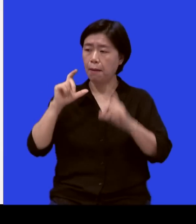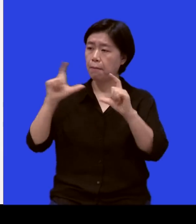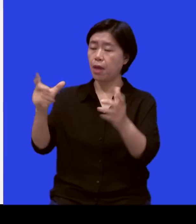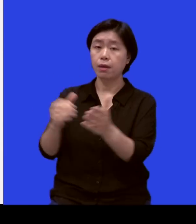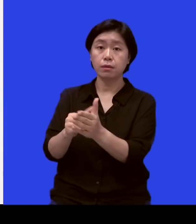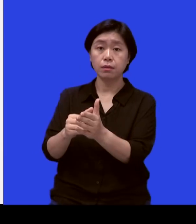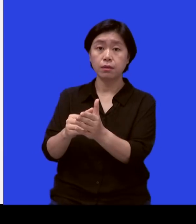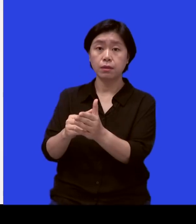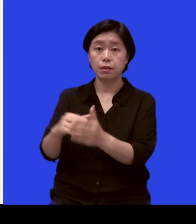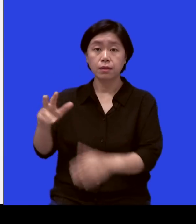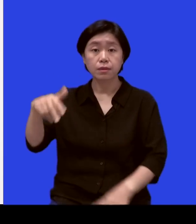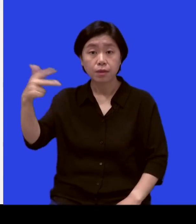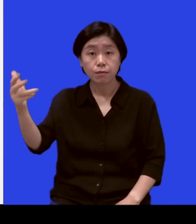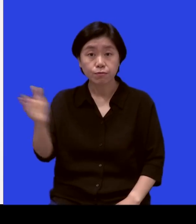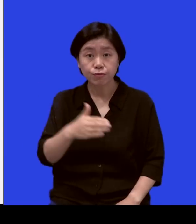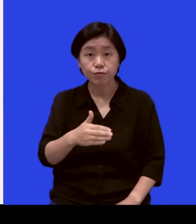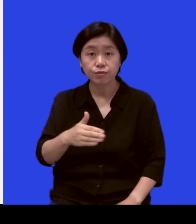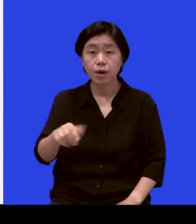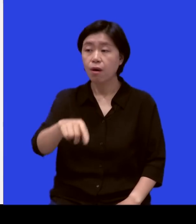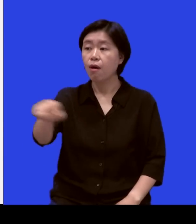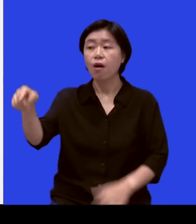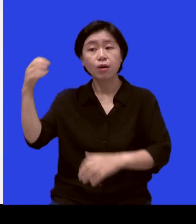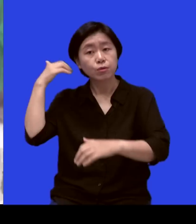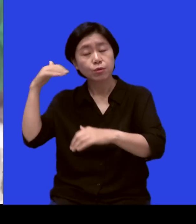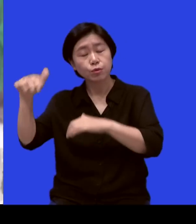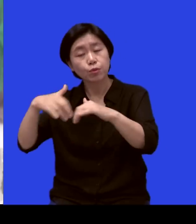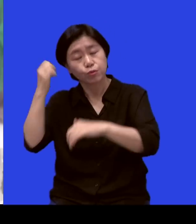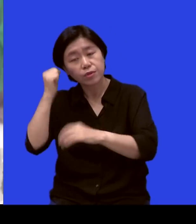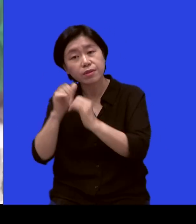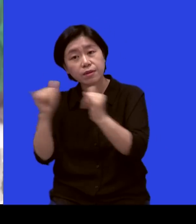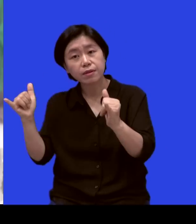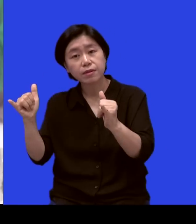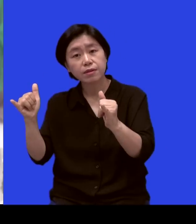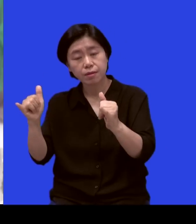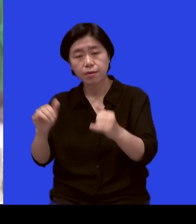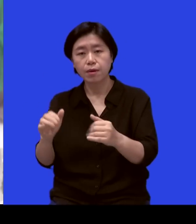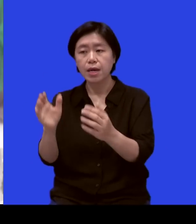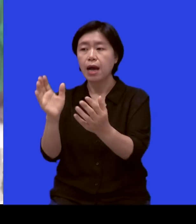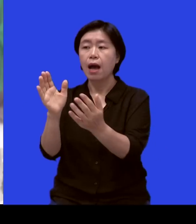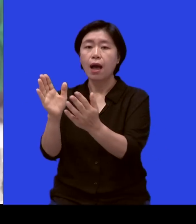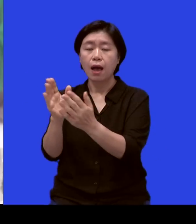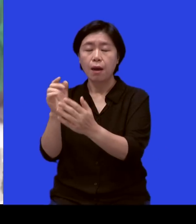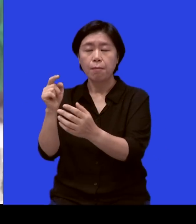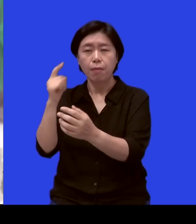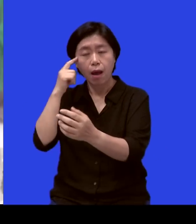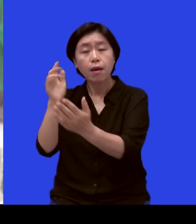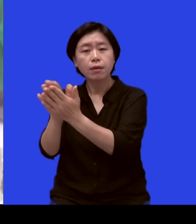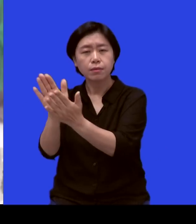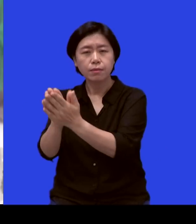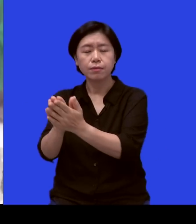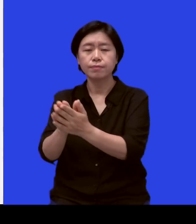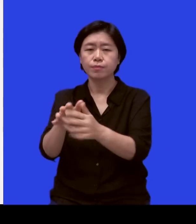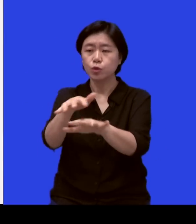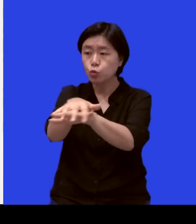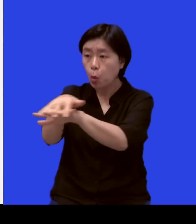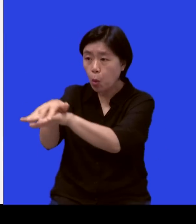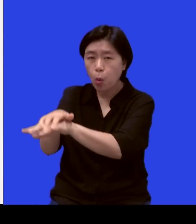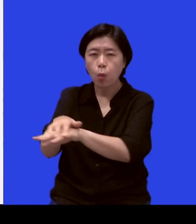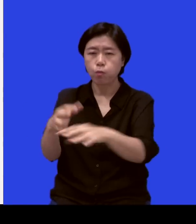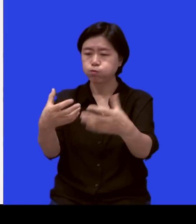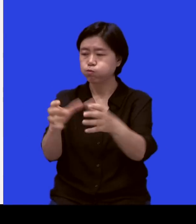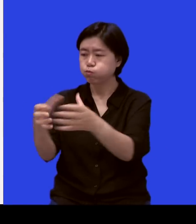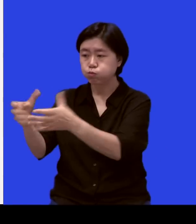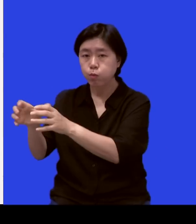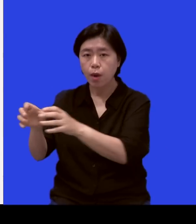주부터 스스로 조가 만들어져 가지고 치우기 시작하더라고요. 그게 예배의 은혜 같아. 예배